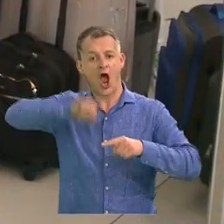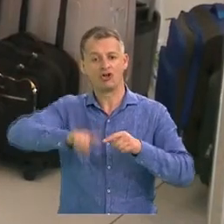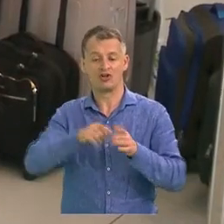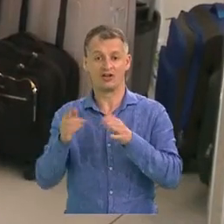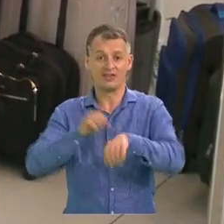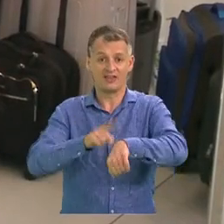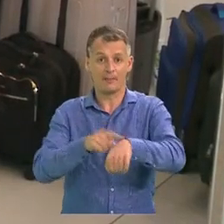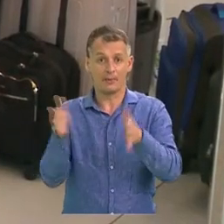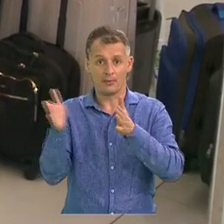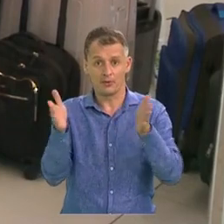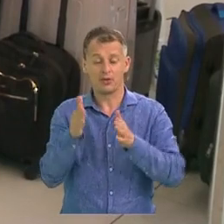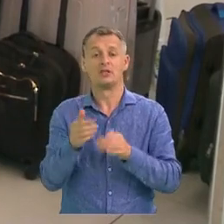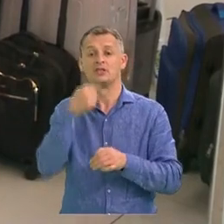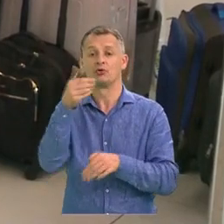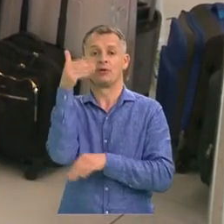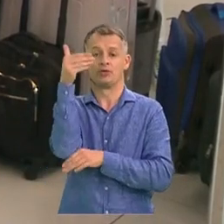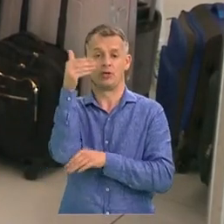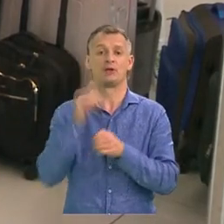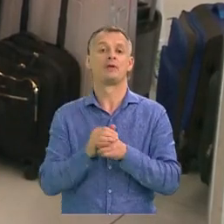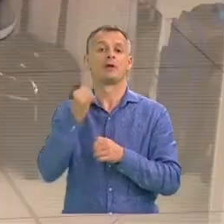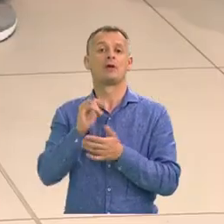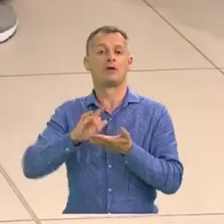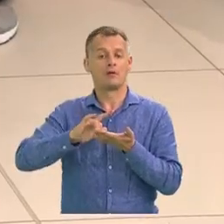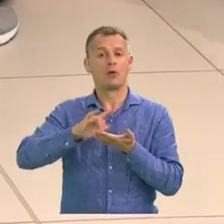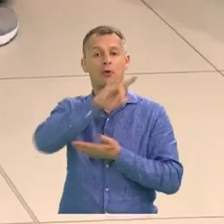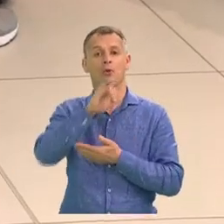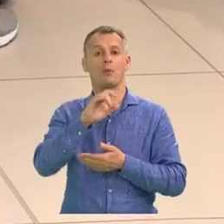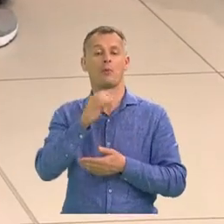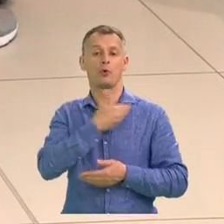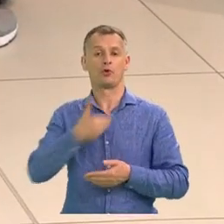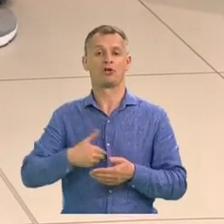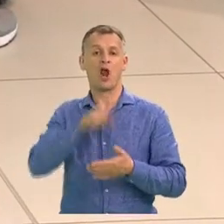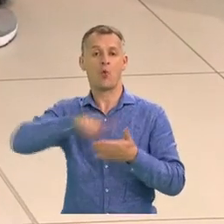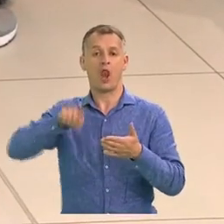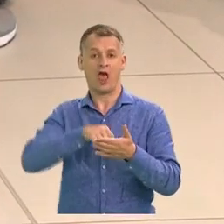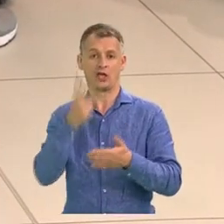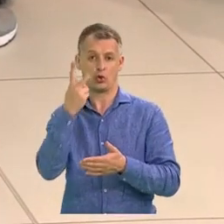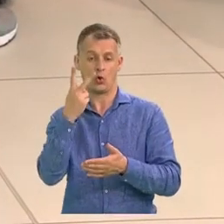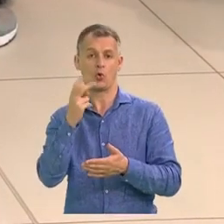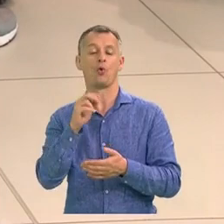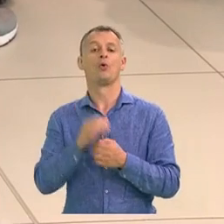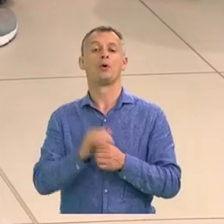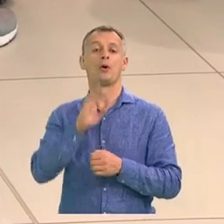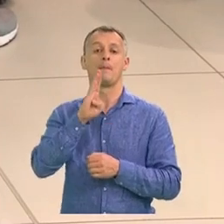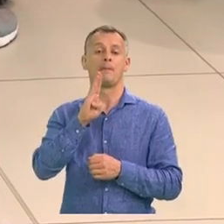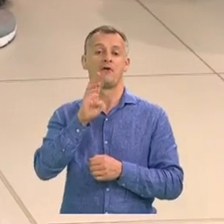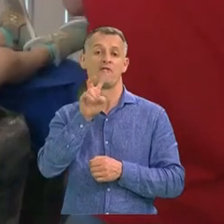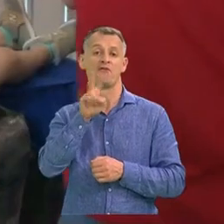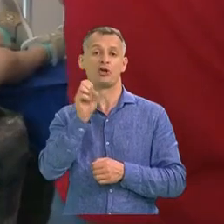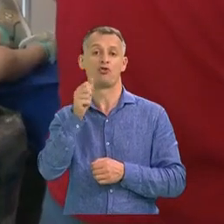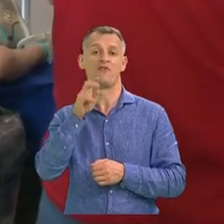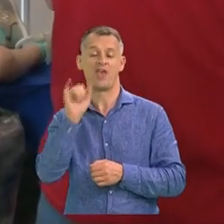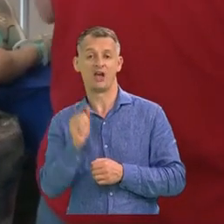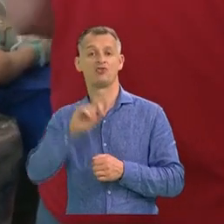timp, potrivit reprezentanților Companiei Naționale Aeroporturi București, au fost anulate două zboruri, unul spre Varșovia, iar celălalt spre Bruxelles. E